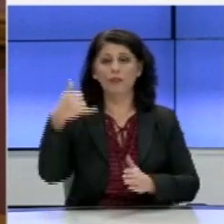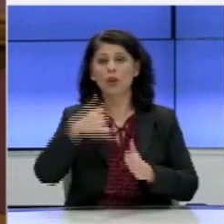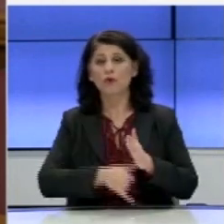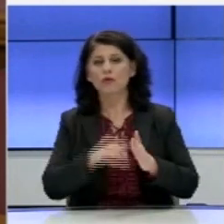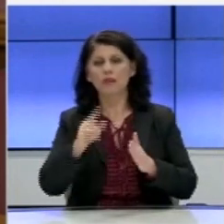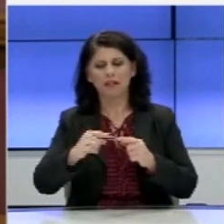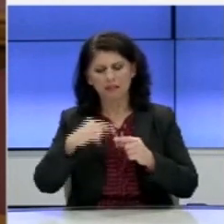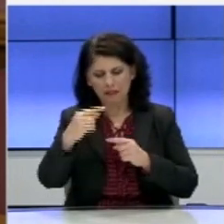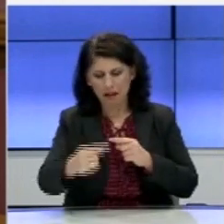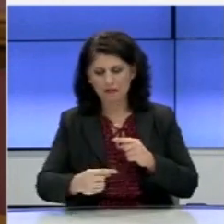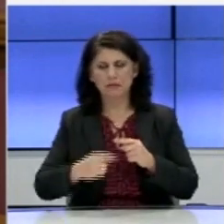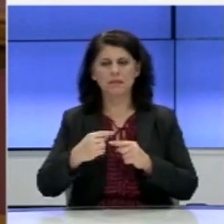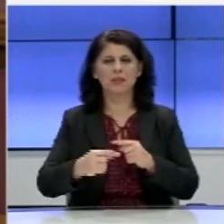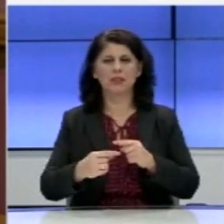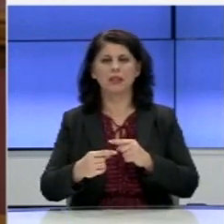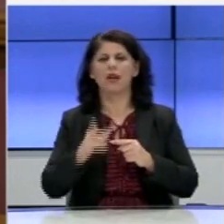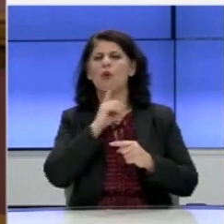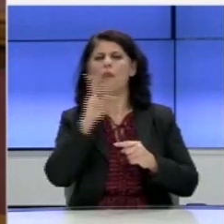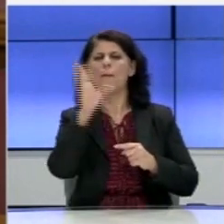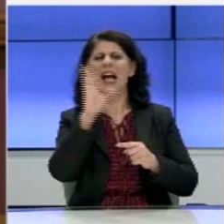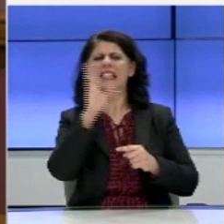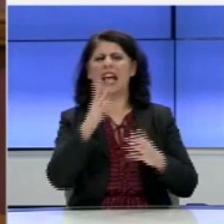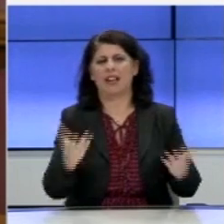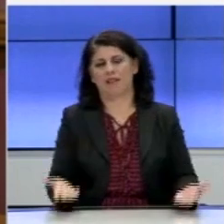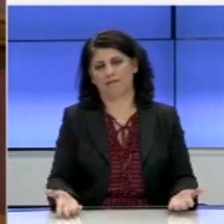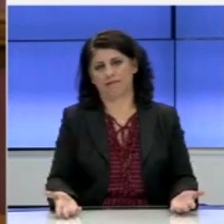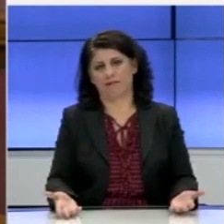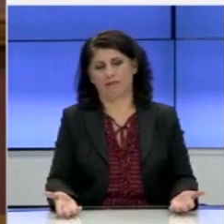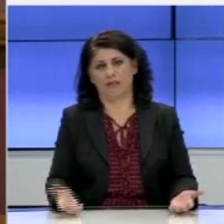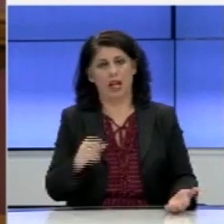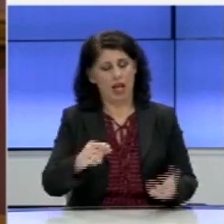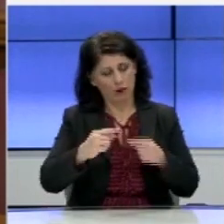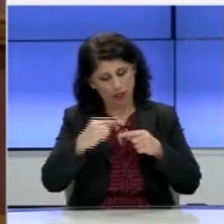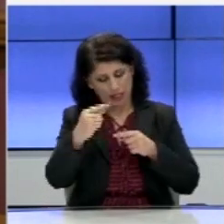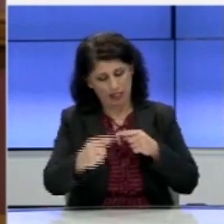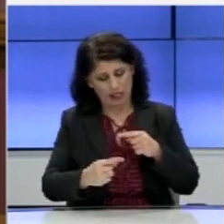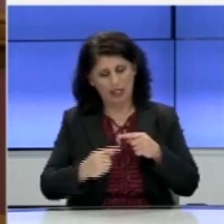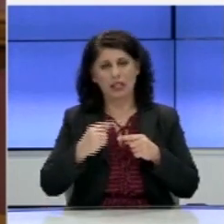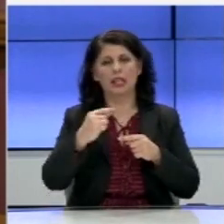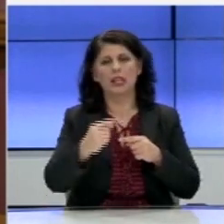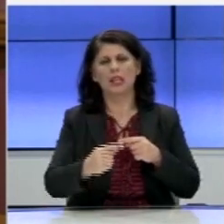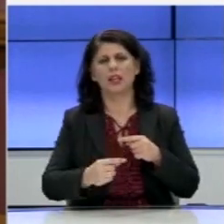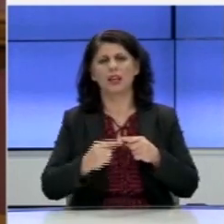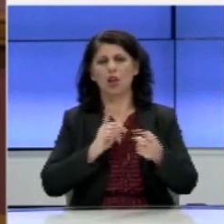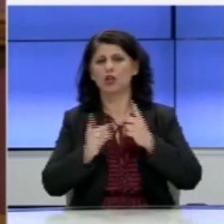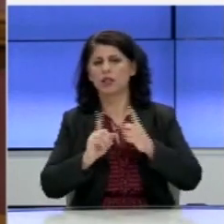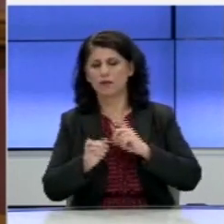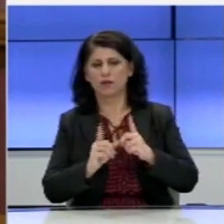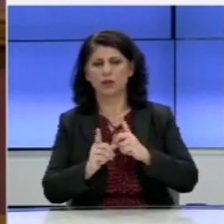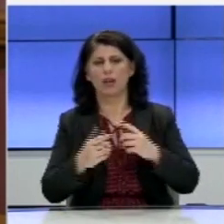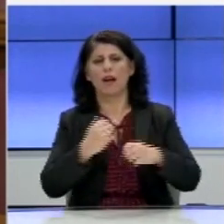είναι ένας φαύλος κύκλος παζαριών και συμφωνιών, θα αποτελέσει μάλλον ένα κύκλο, φαύλο κύκλο παζαριών και συμφωνιών